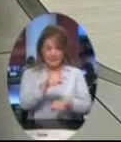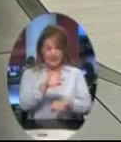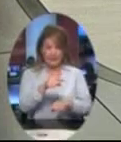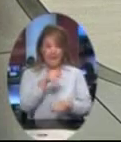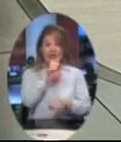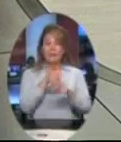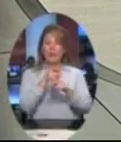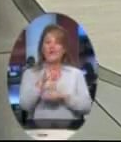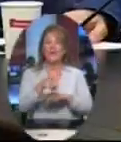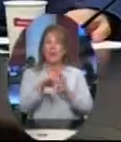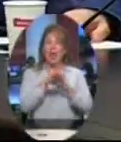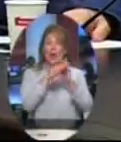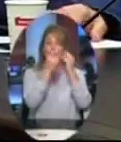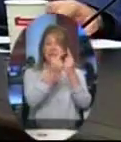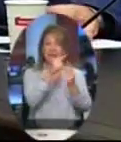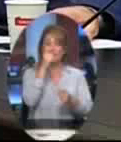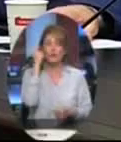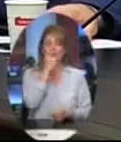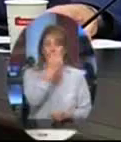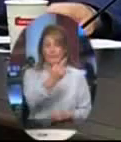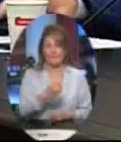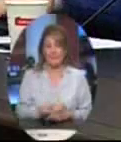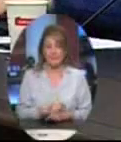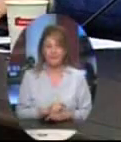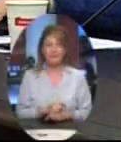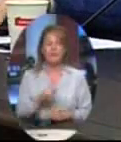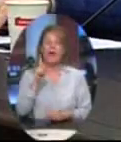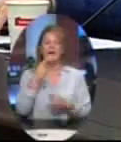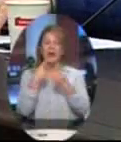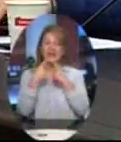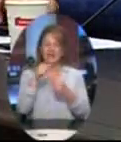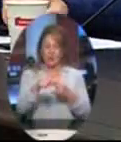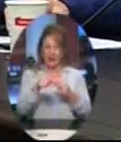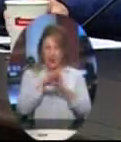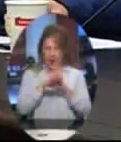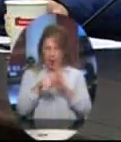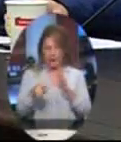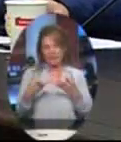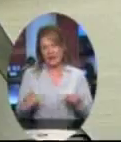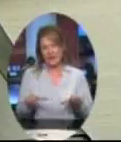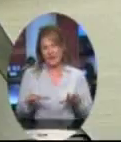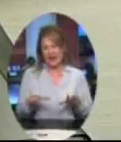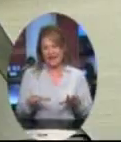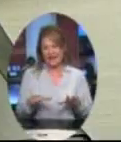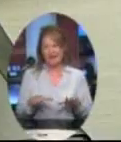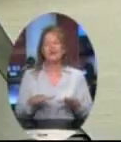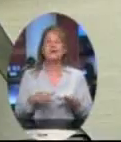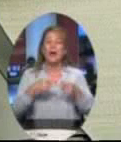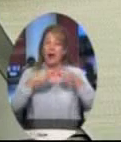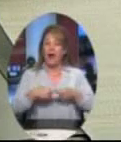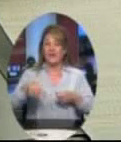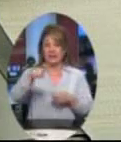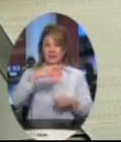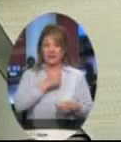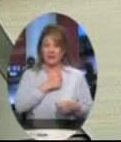הלכות המדעמי, אתם עבריינים. אבל האמת שהדיון היום על קידום חוק המואזין נכשל הרבה לפני זה. חברי הכנסת החרדים